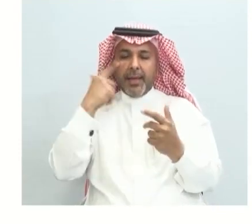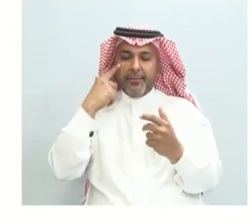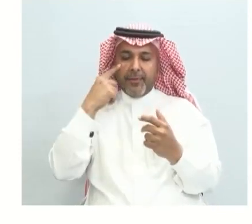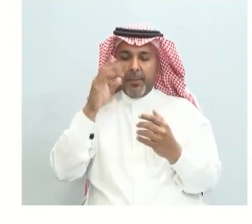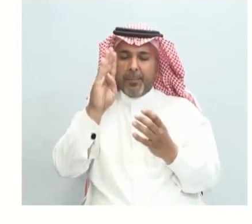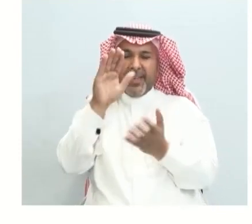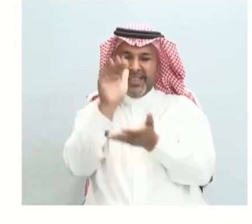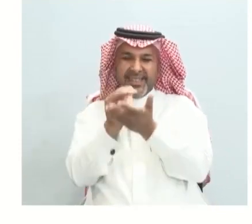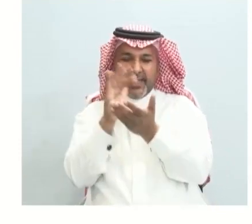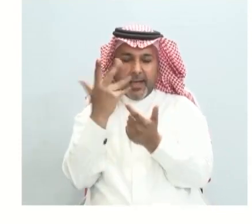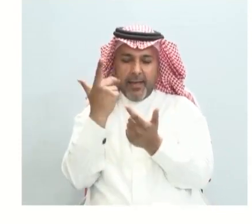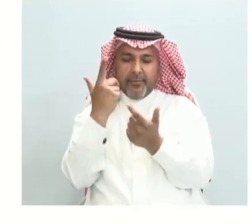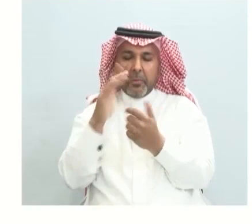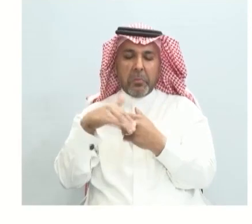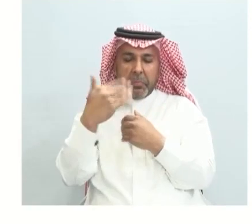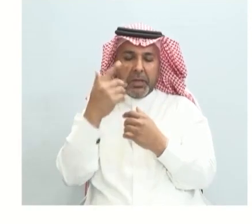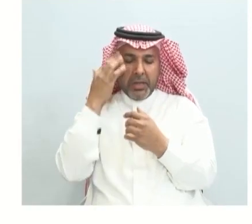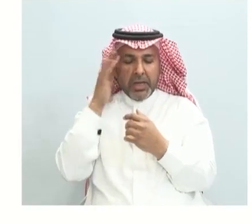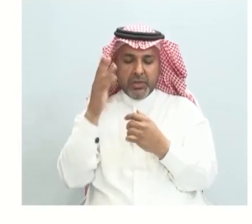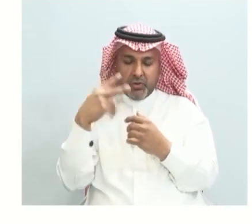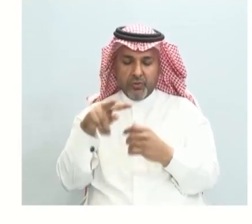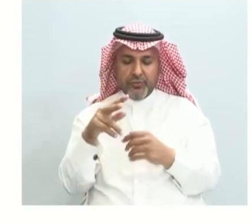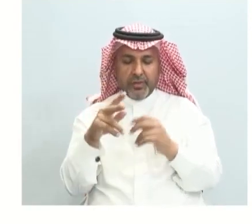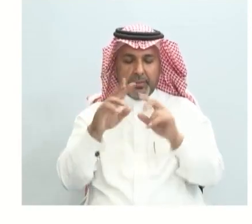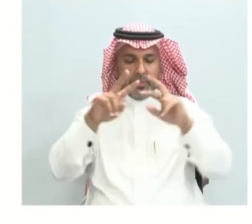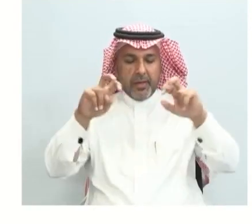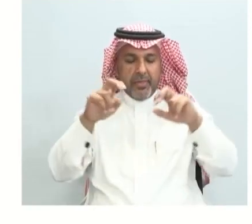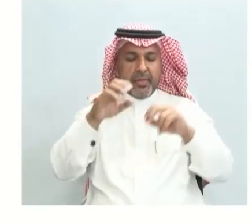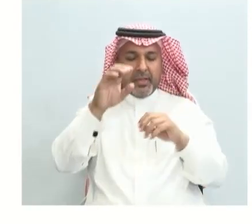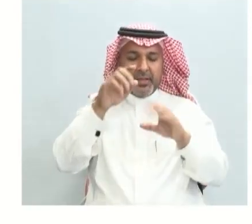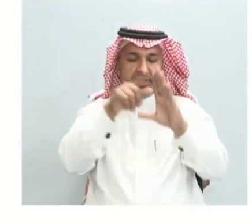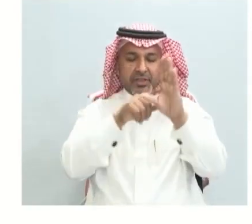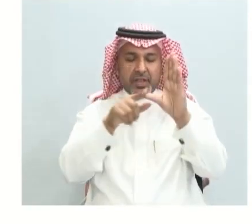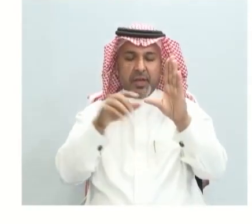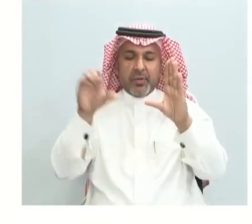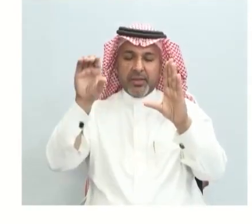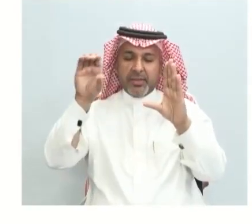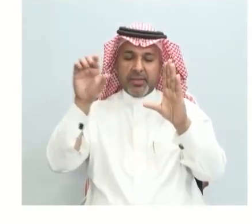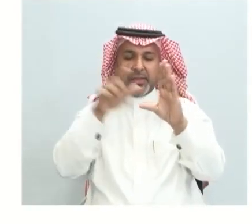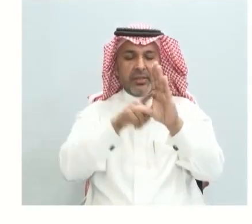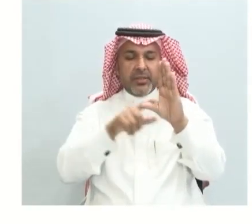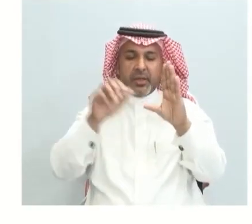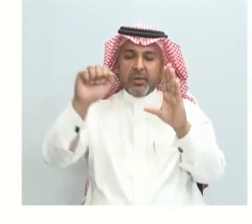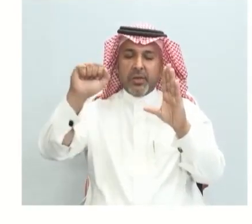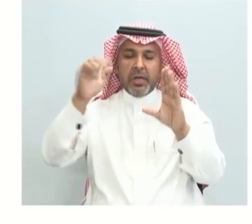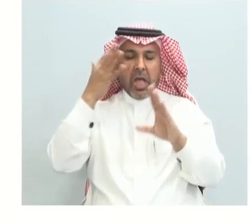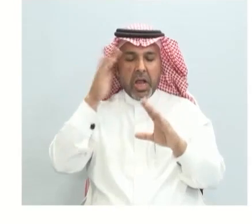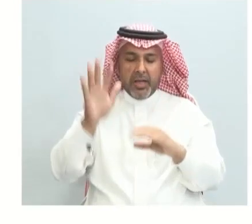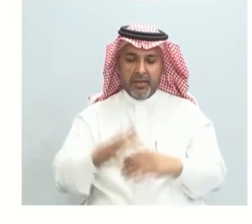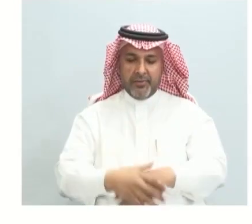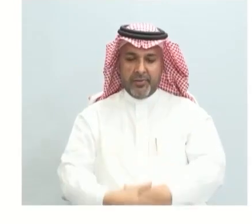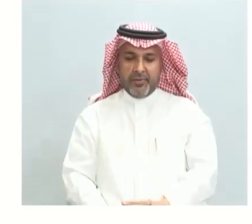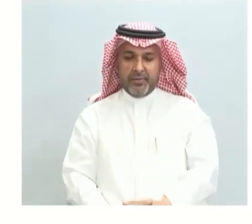احنا نوجد الزاويه اي او الزاويه سي فلك الحريه في اختيار الزاويه المناسبه بالنسبه لك ولتكن مثلا